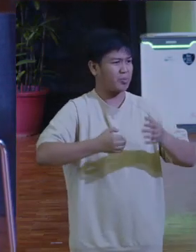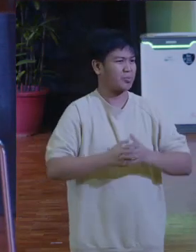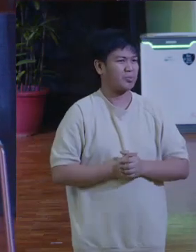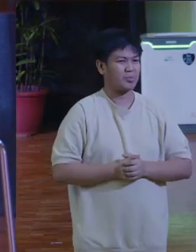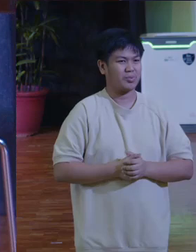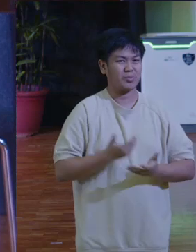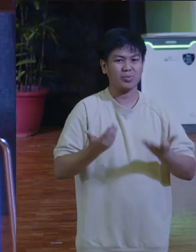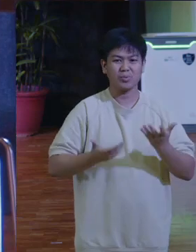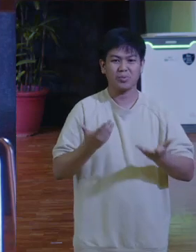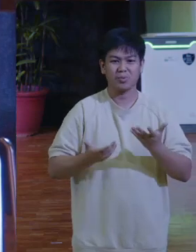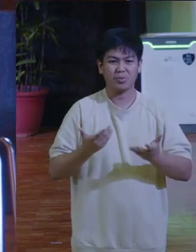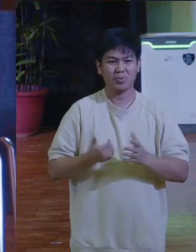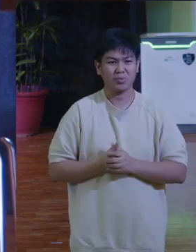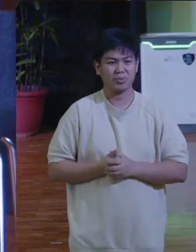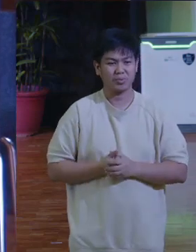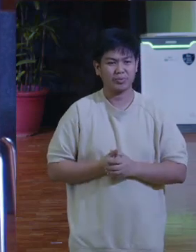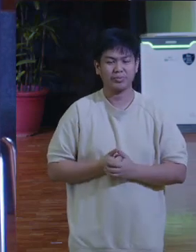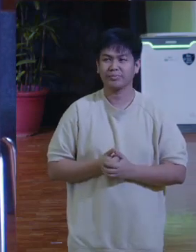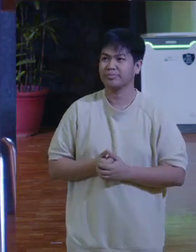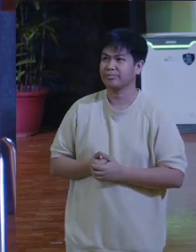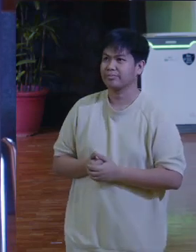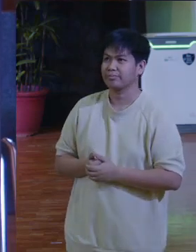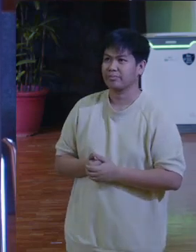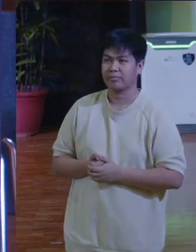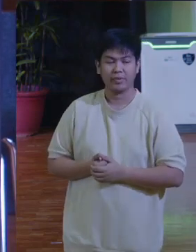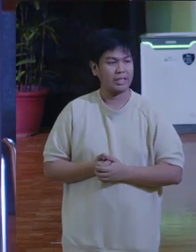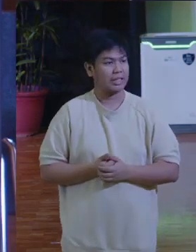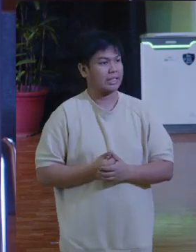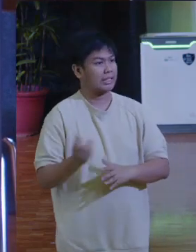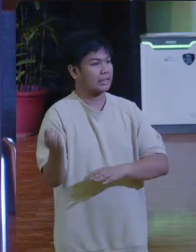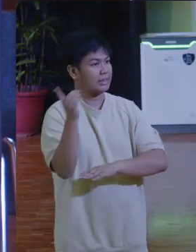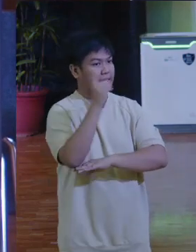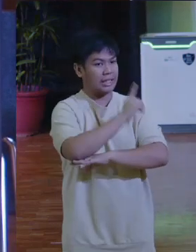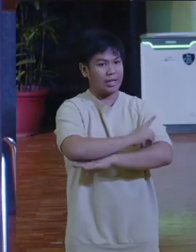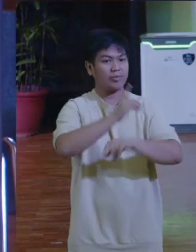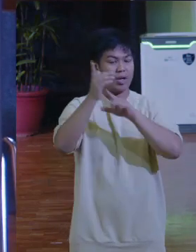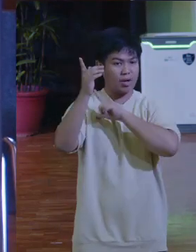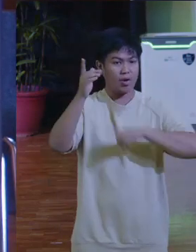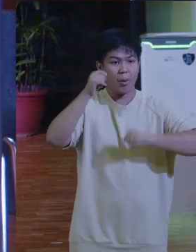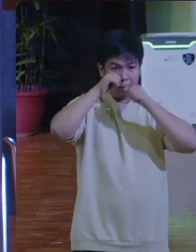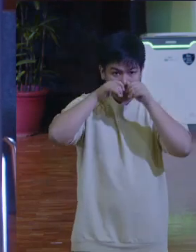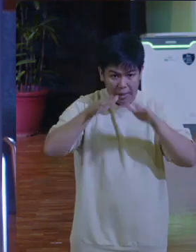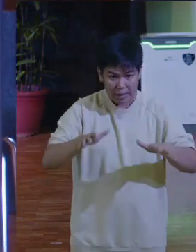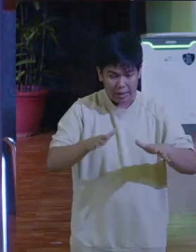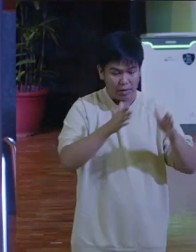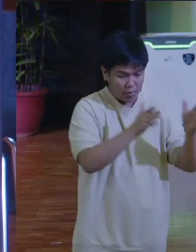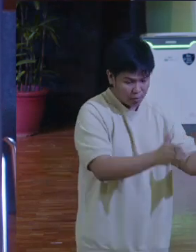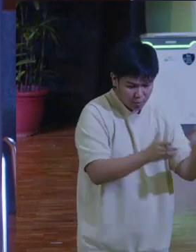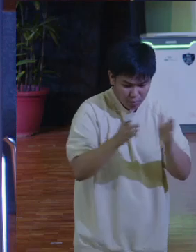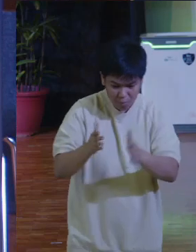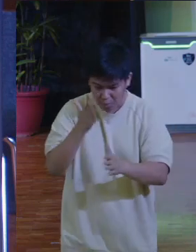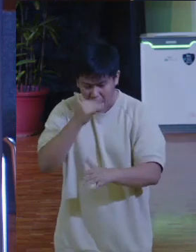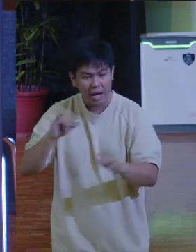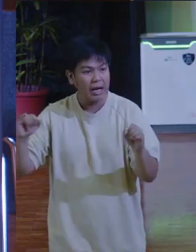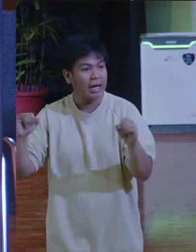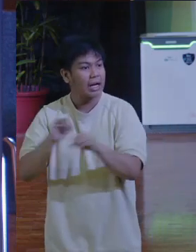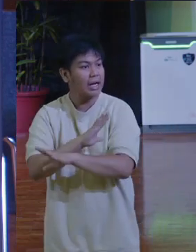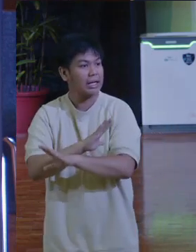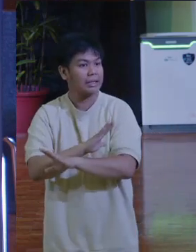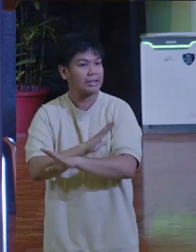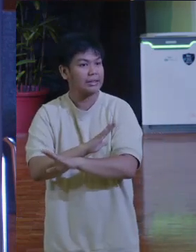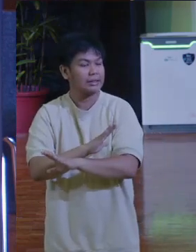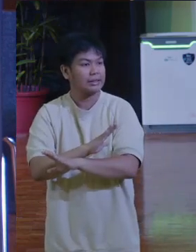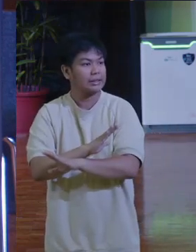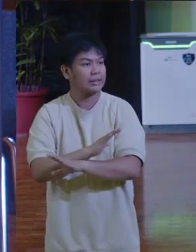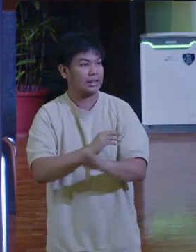So kaya huminto si Jesus sa day of the Lord's favor. Pero bakit? Kasi nung binasa niya yun sa Nazareth,